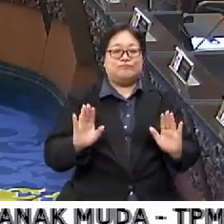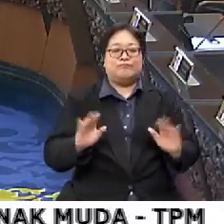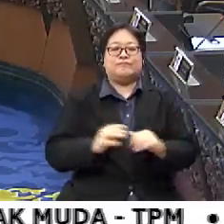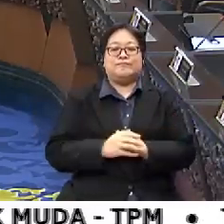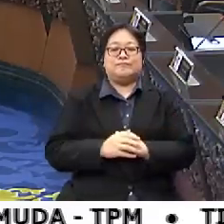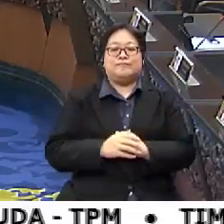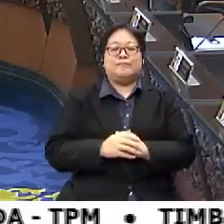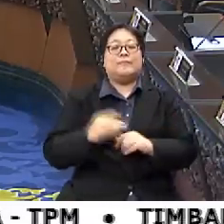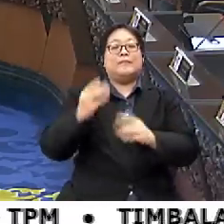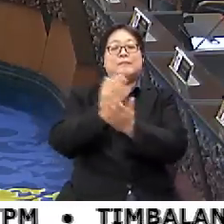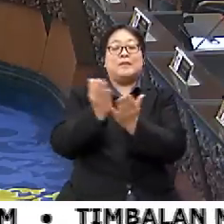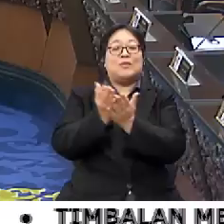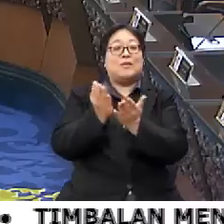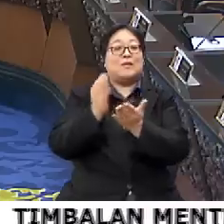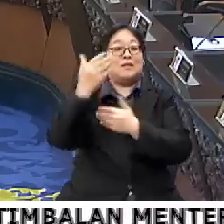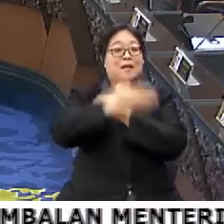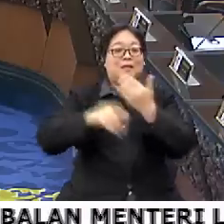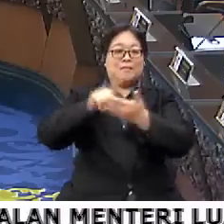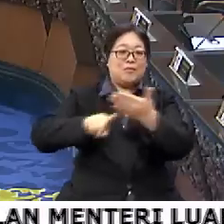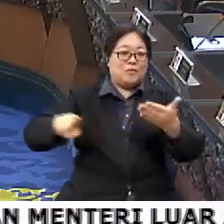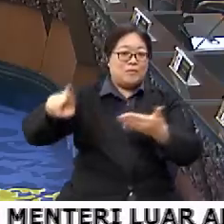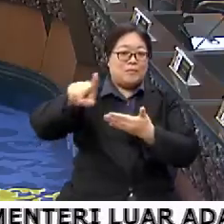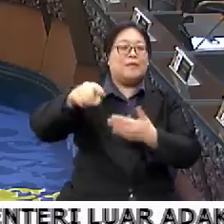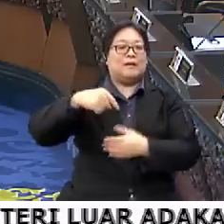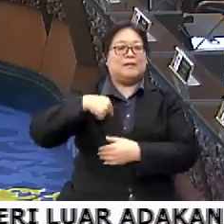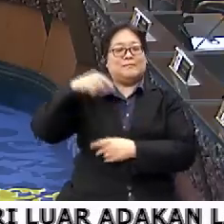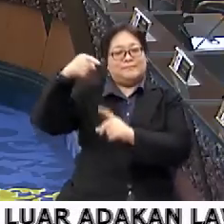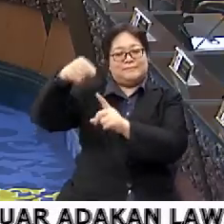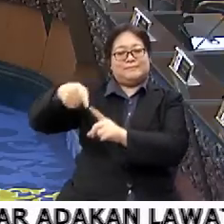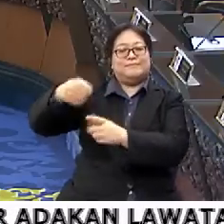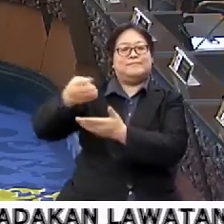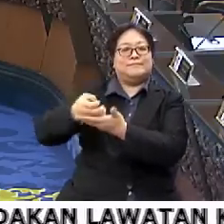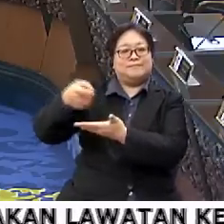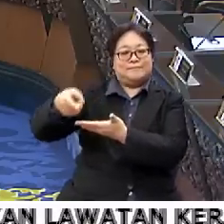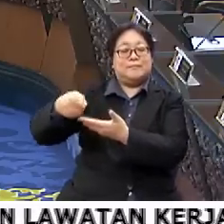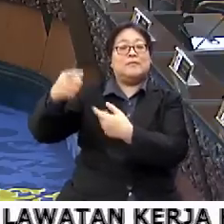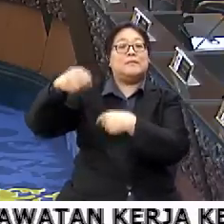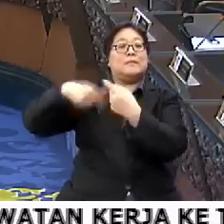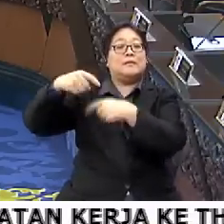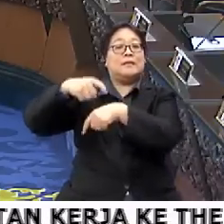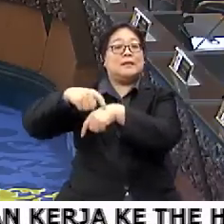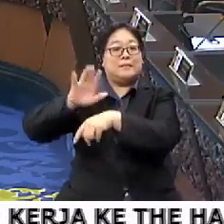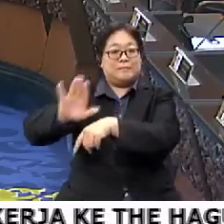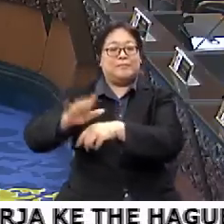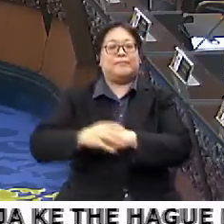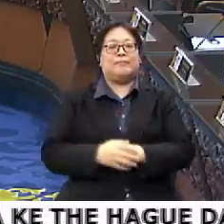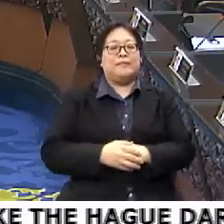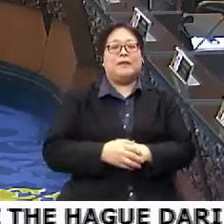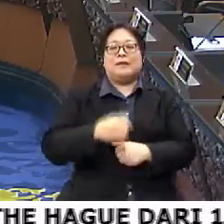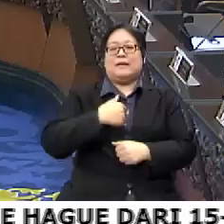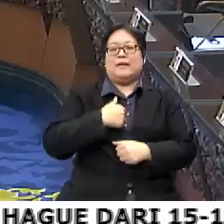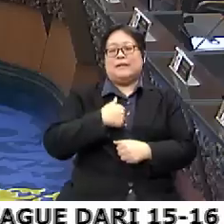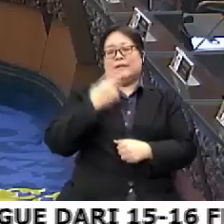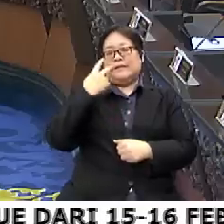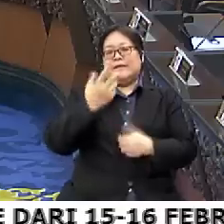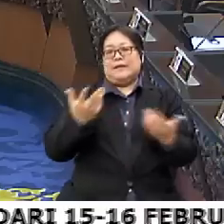kena belanjawan minggu depan. Jadi saya akan touch on the economy bila sampai waktu dia. Cuma saya ingin